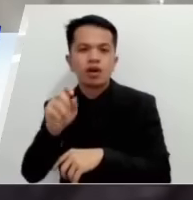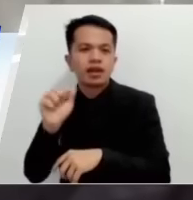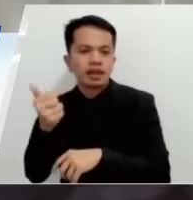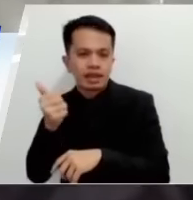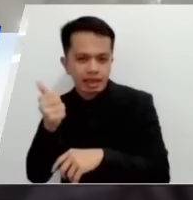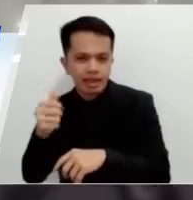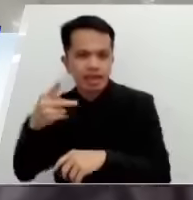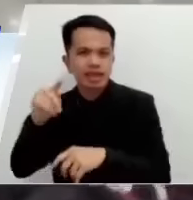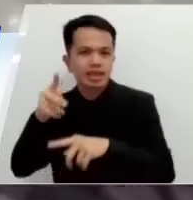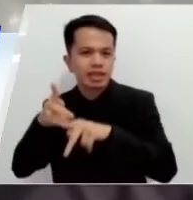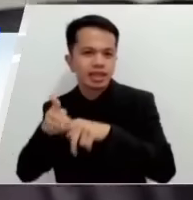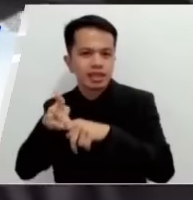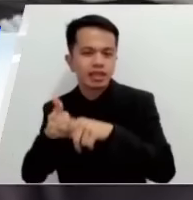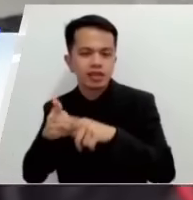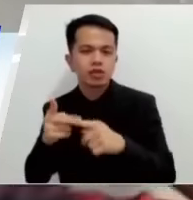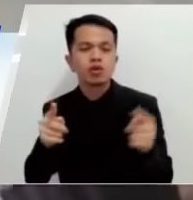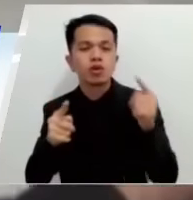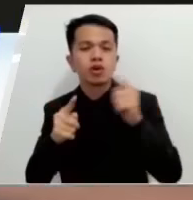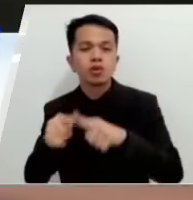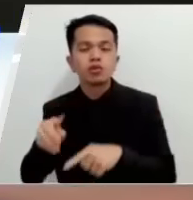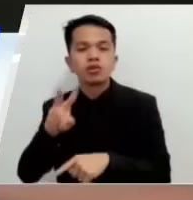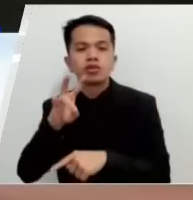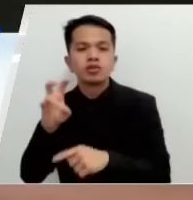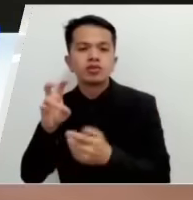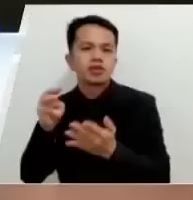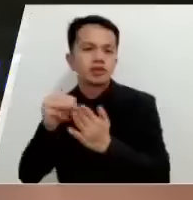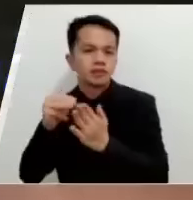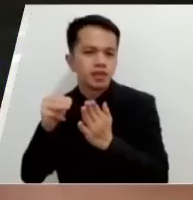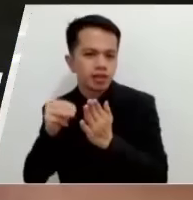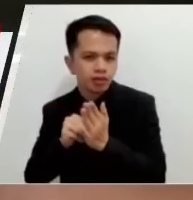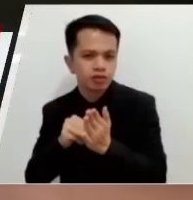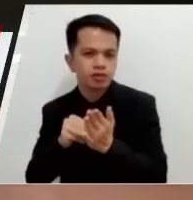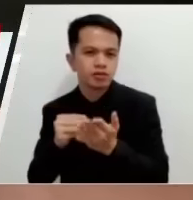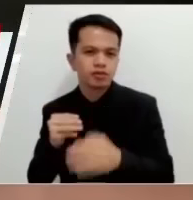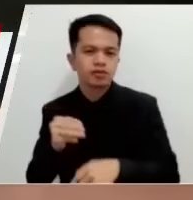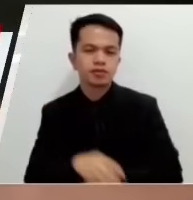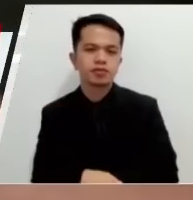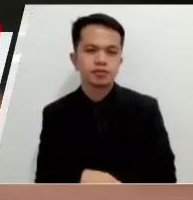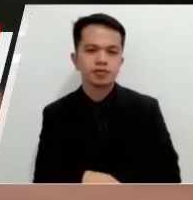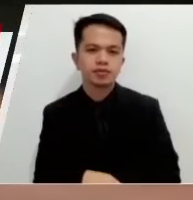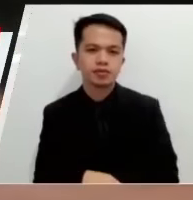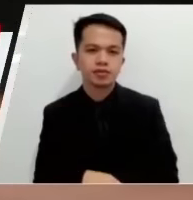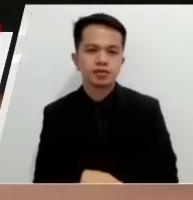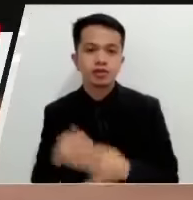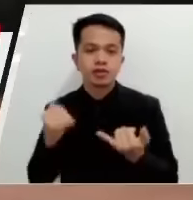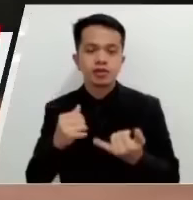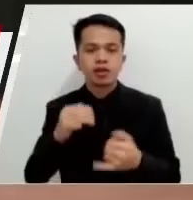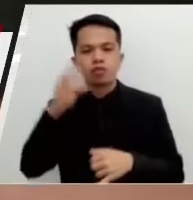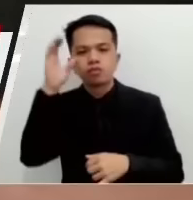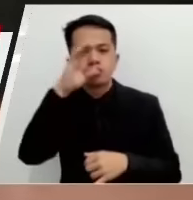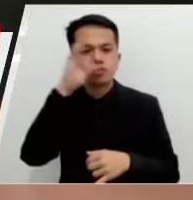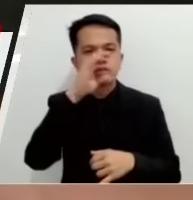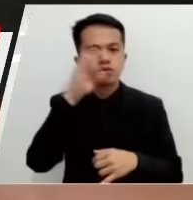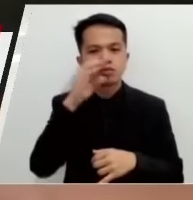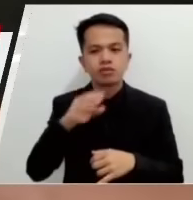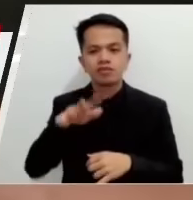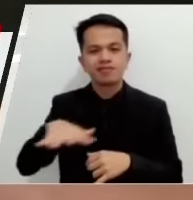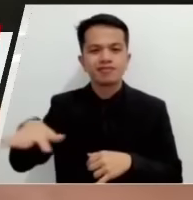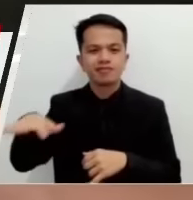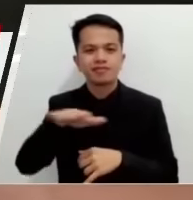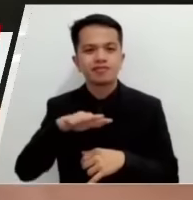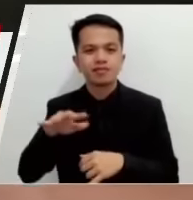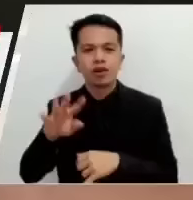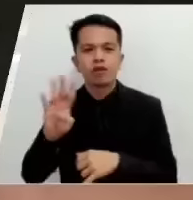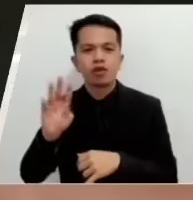748 million pesos ang street value. Ini-spread nila rito sa area ng PRO 4A sa neighboring